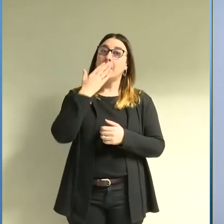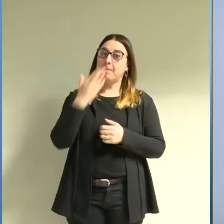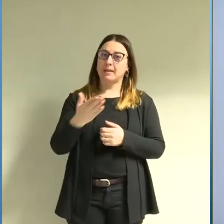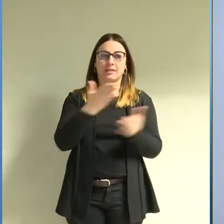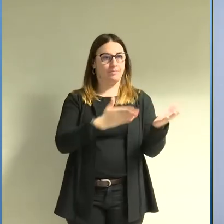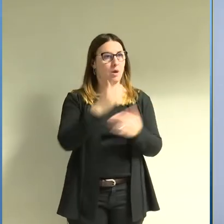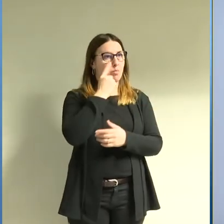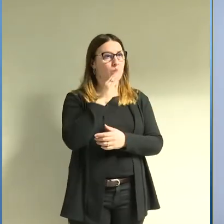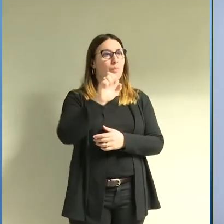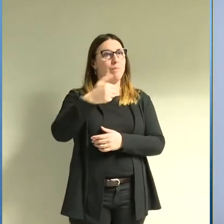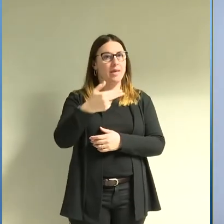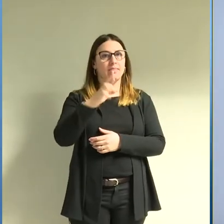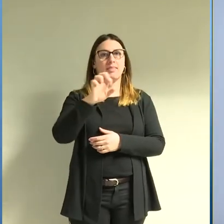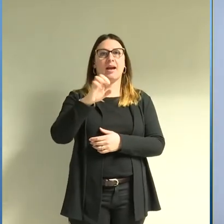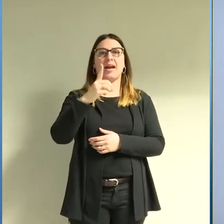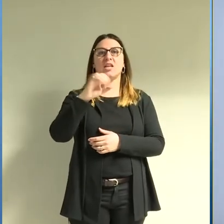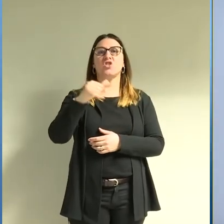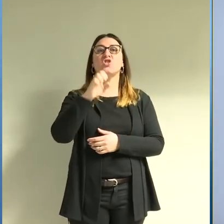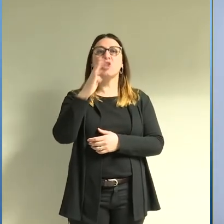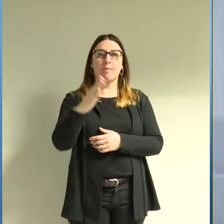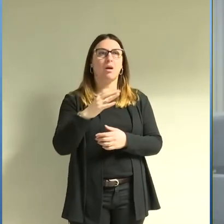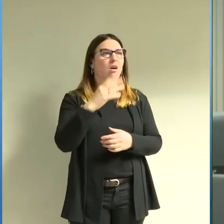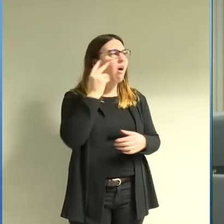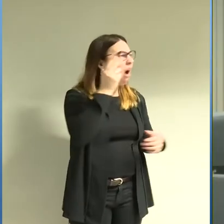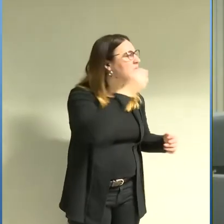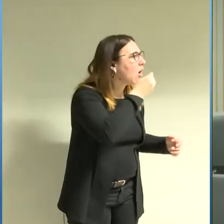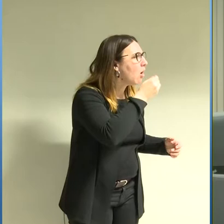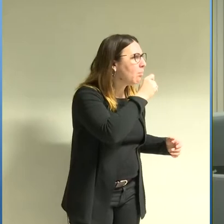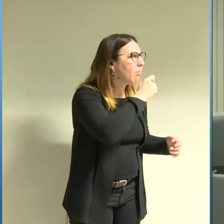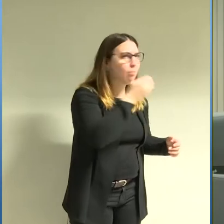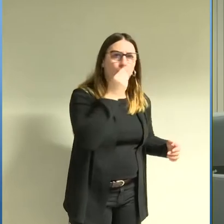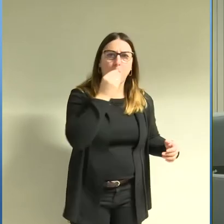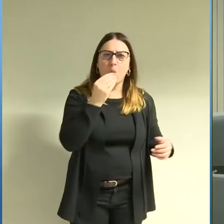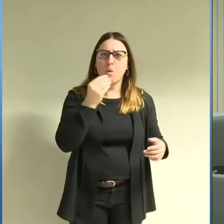rejeb et monsieur le maire en manteau blanc oui